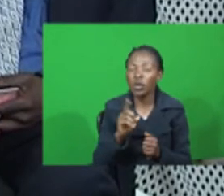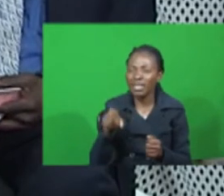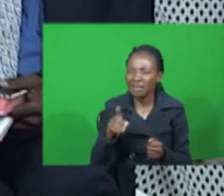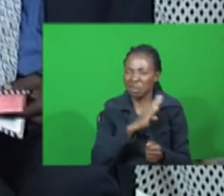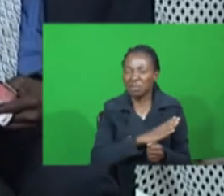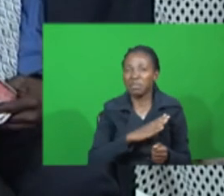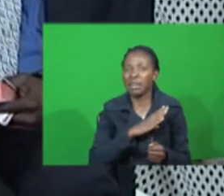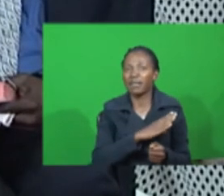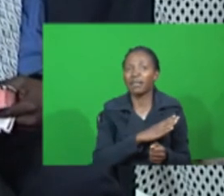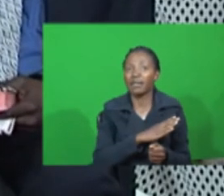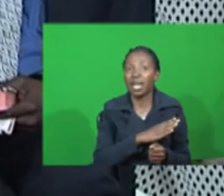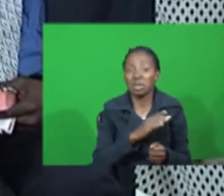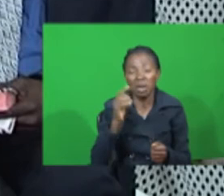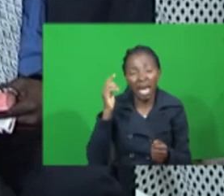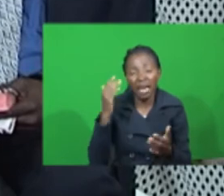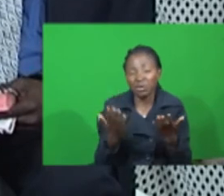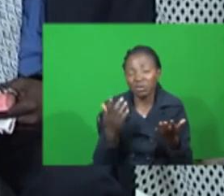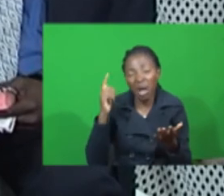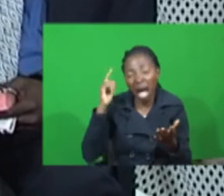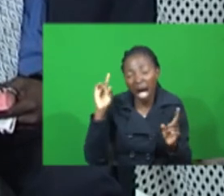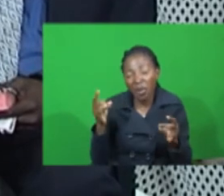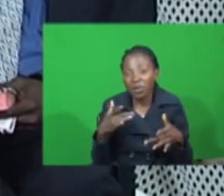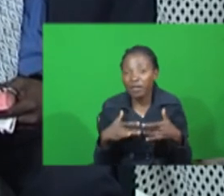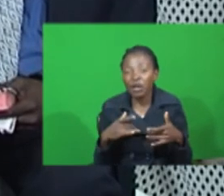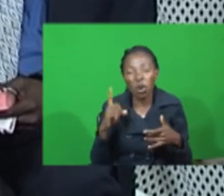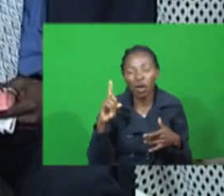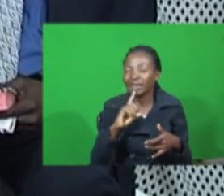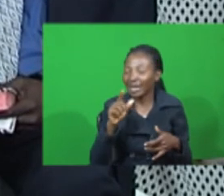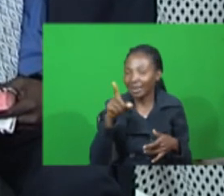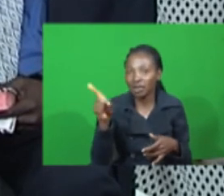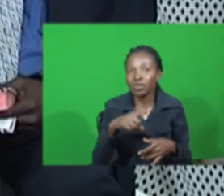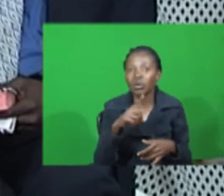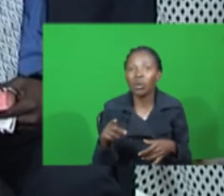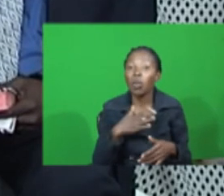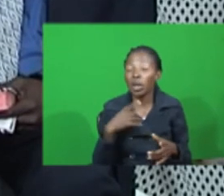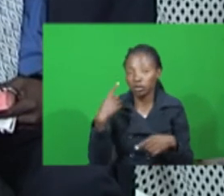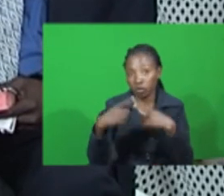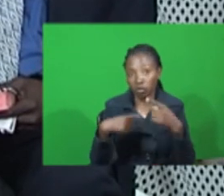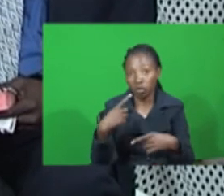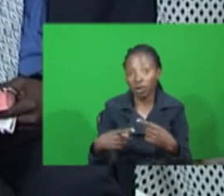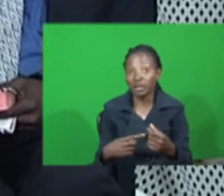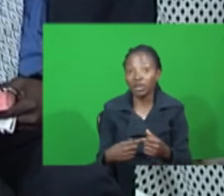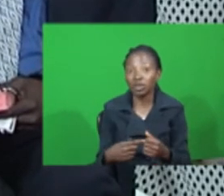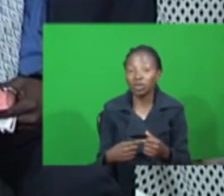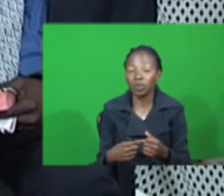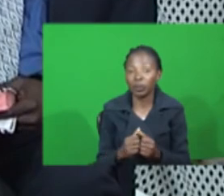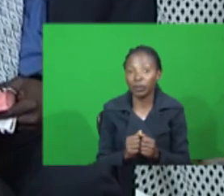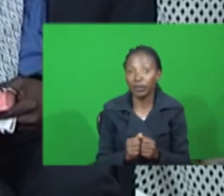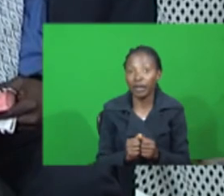kudarako, imimi haminoti munonzwa sei Mwari haakaone zvakanaka. Ndoda kuti tienderere mberi nenyaya. Saka zvakazoitika